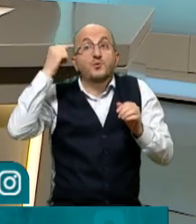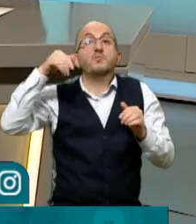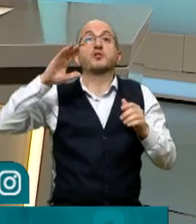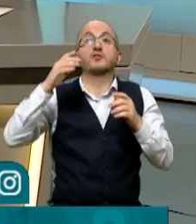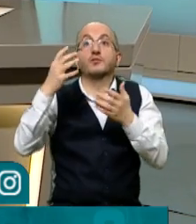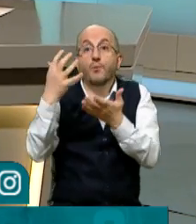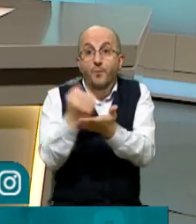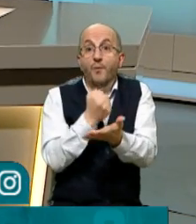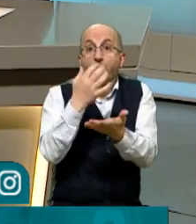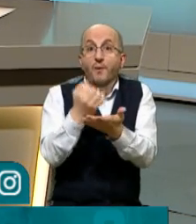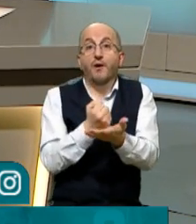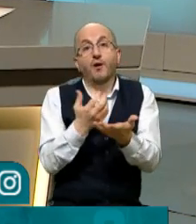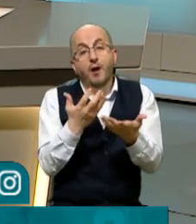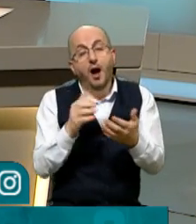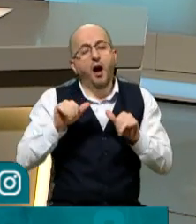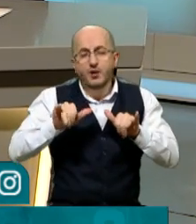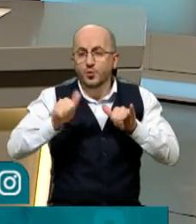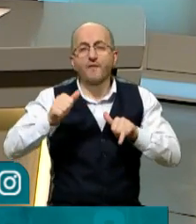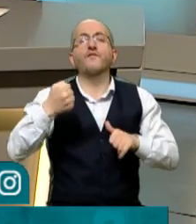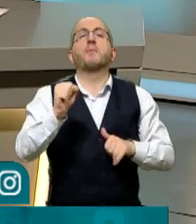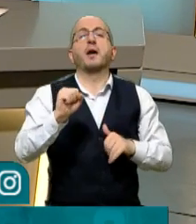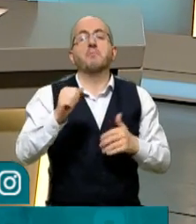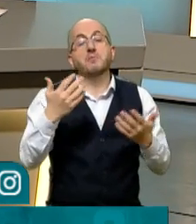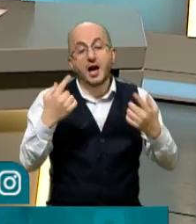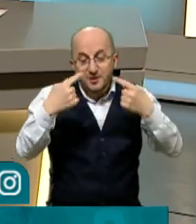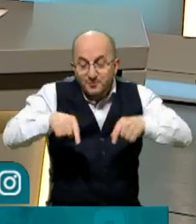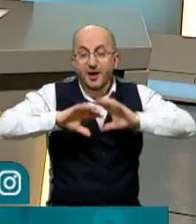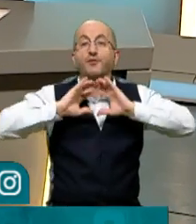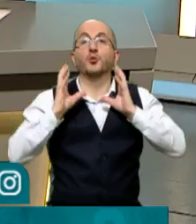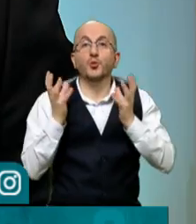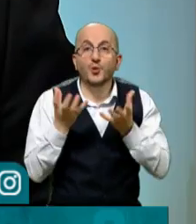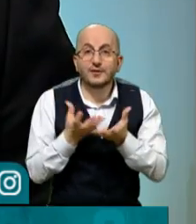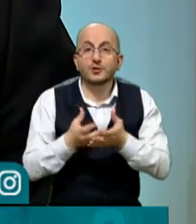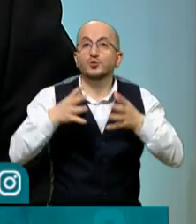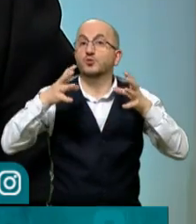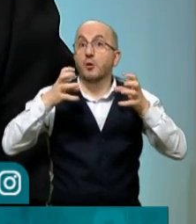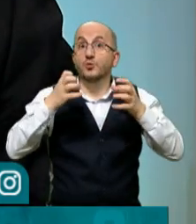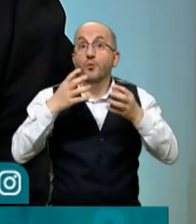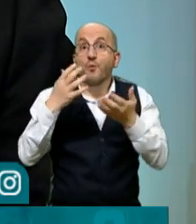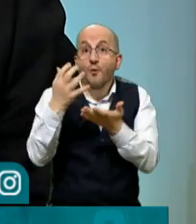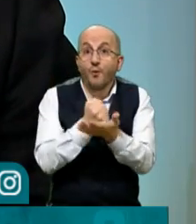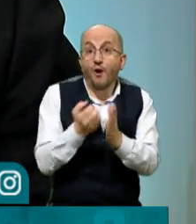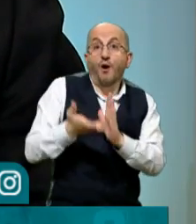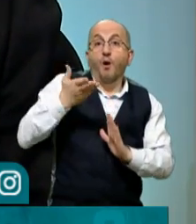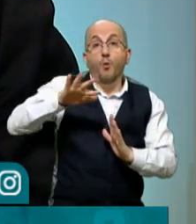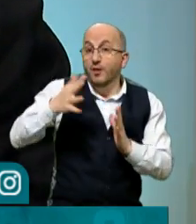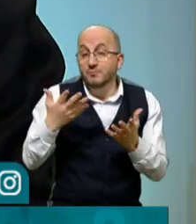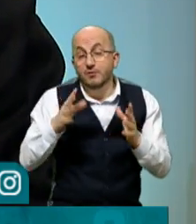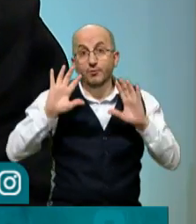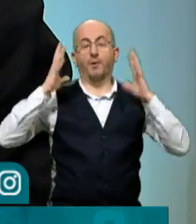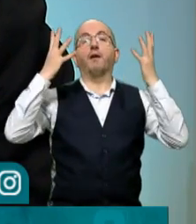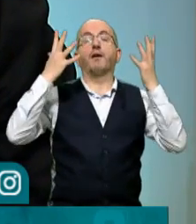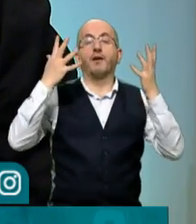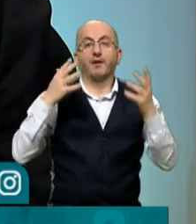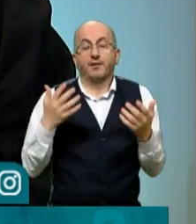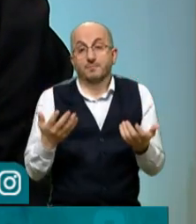kazançları ama aynı gün vermeyebilir. Niye? Çünkü imtihan dünyasıdır. Cumartesi günü ise öyle bir kazançlar açabilir ki siz şaşırır